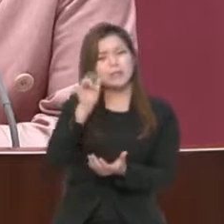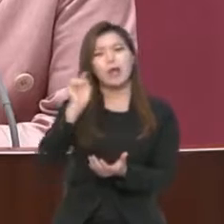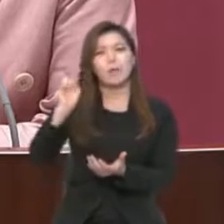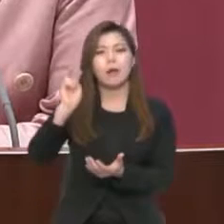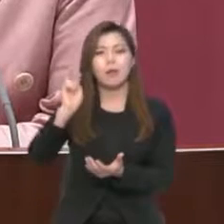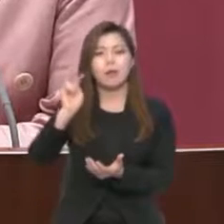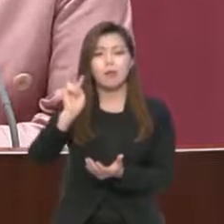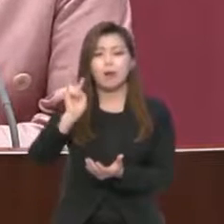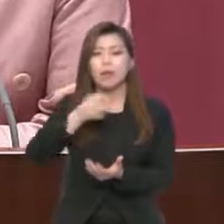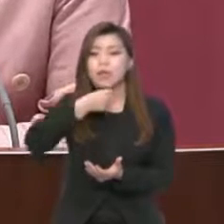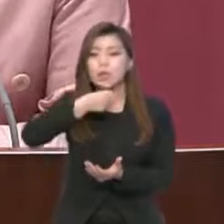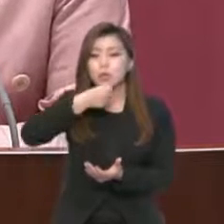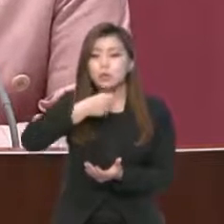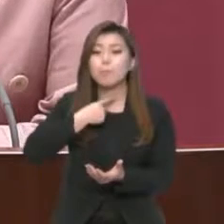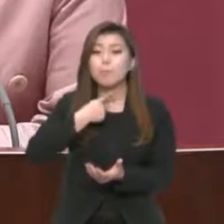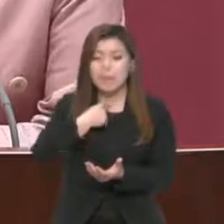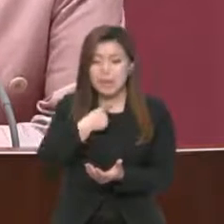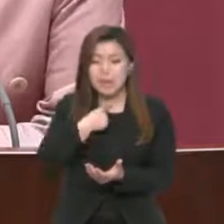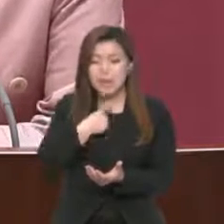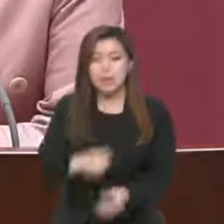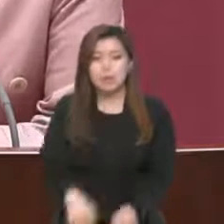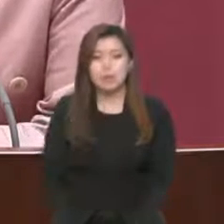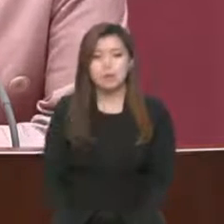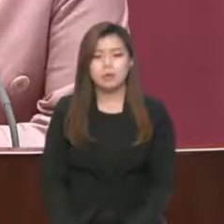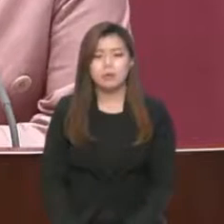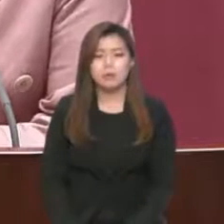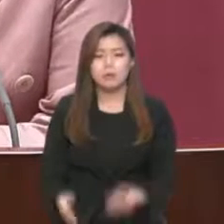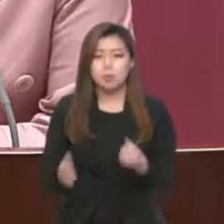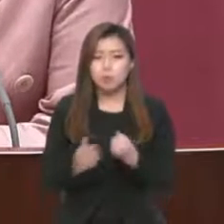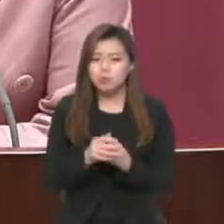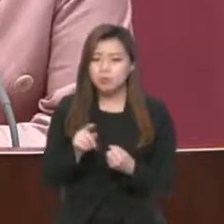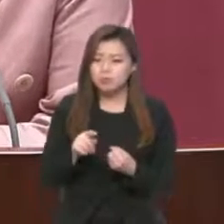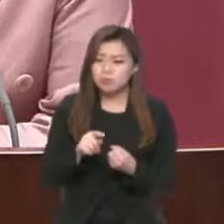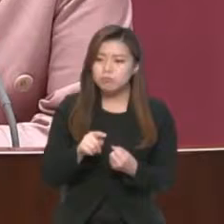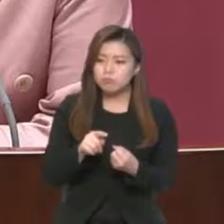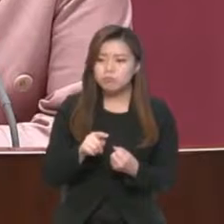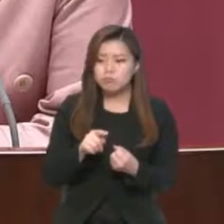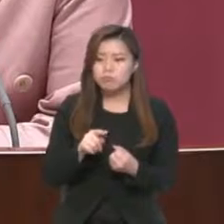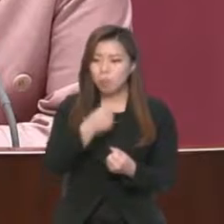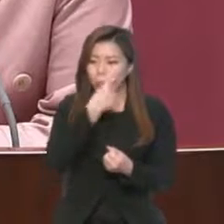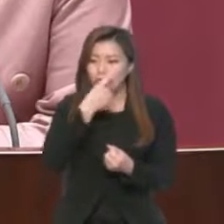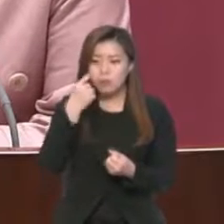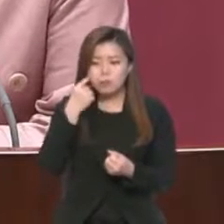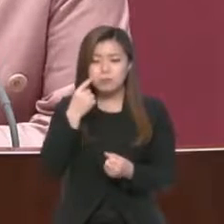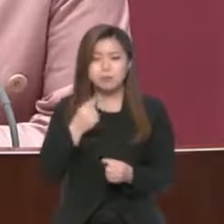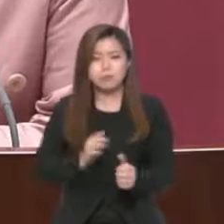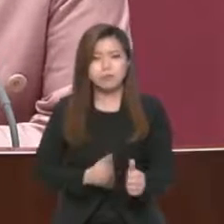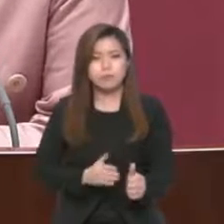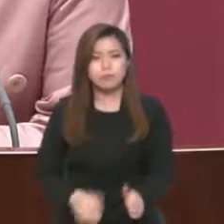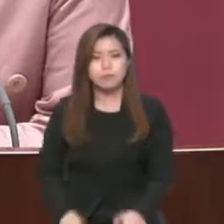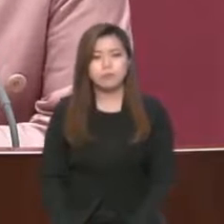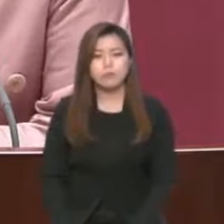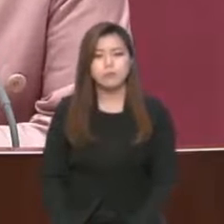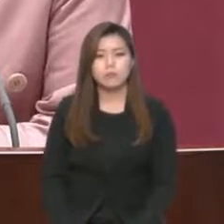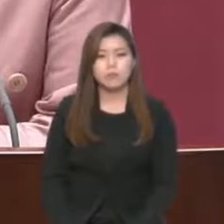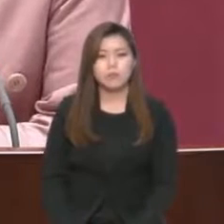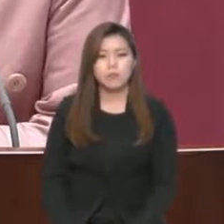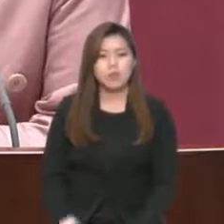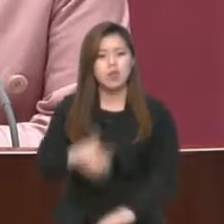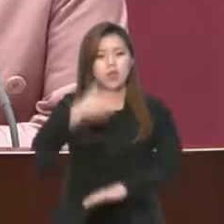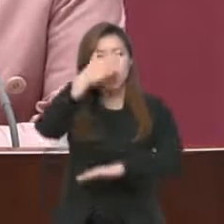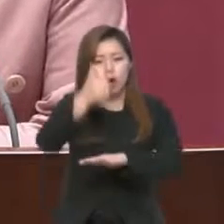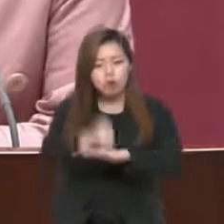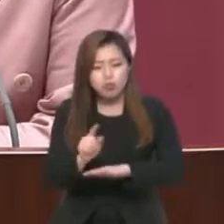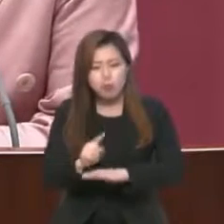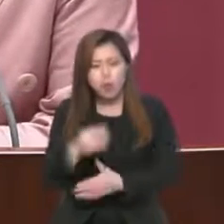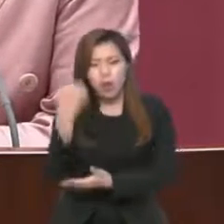얘기하는 인터뷰를 본 것이 있어서 뭐 어느 정도 그런 것도 의원님께 참고가 될 만하지 않을까 네. 생각합니다. 그 말씀하신 취지는 결국은 언론 보도